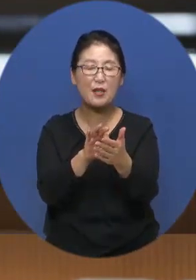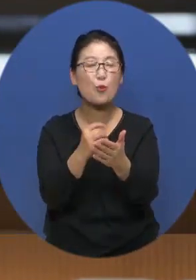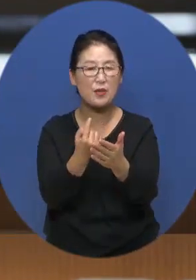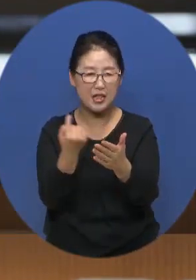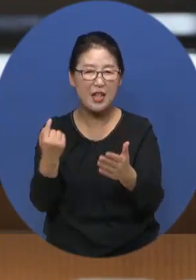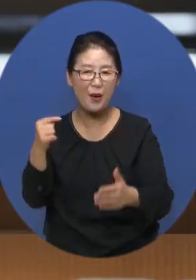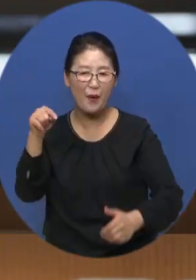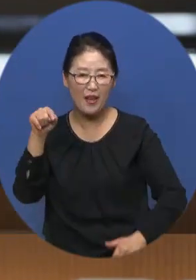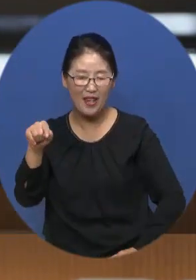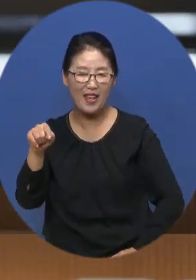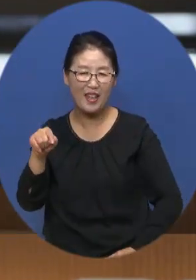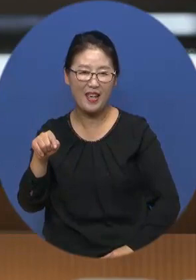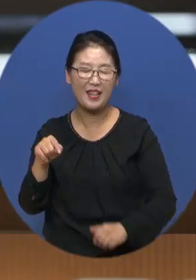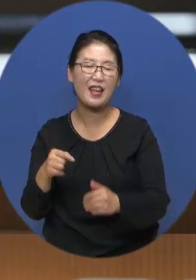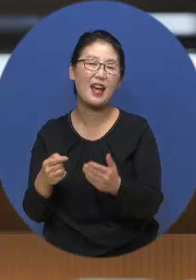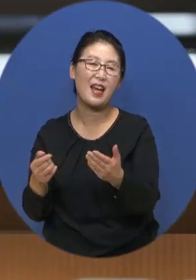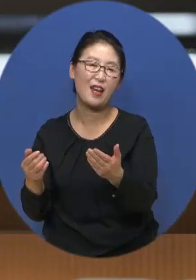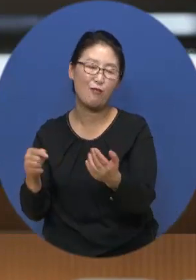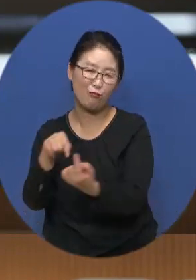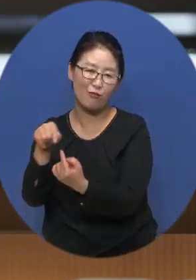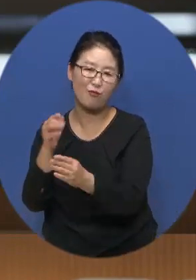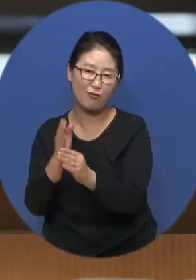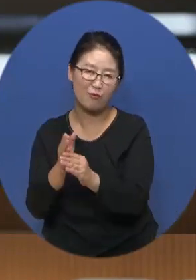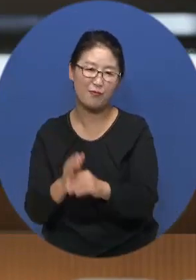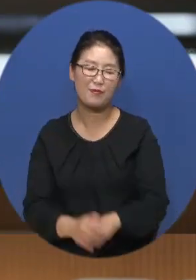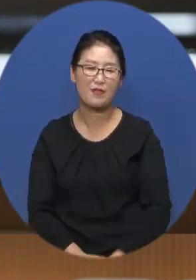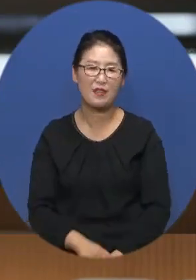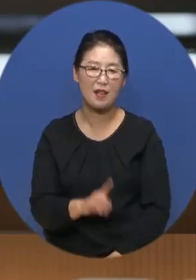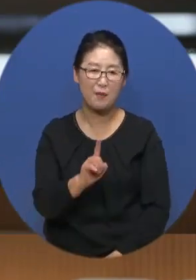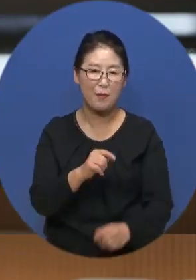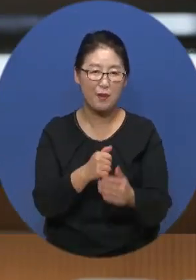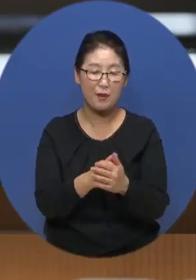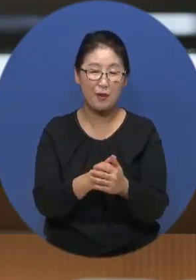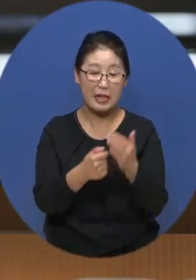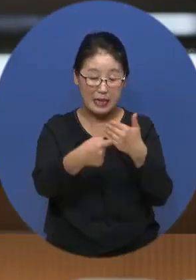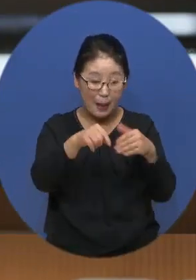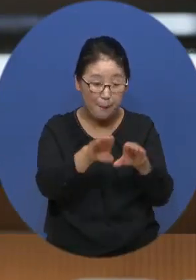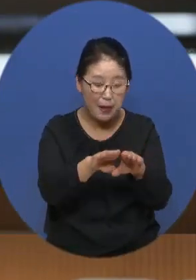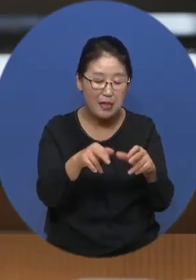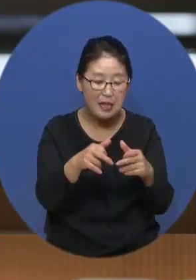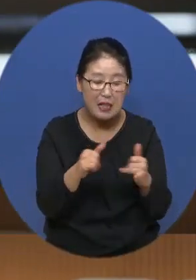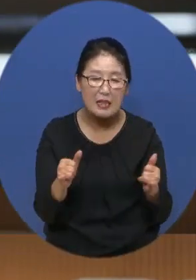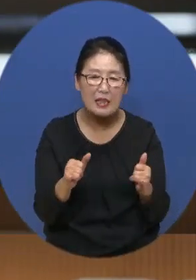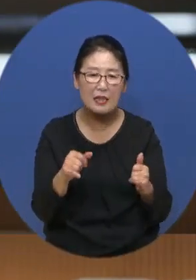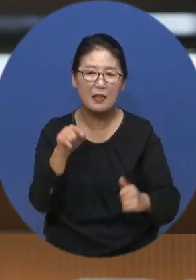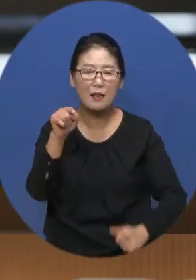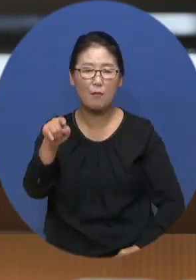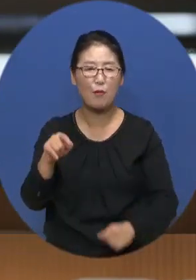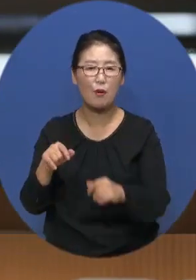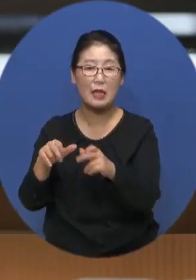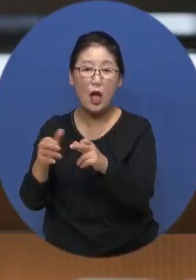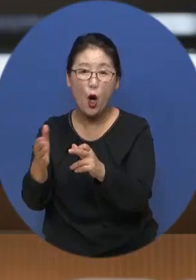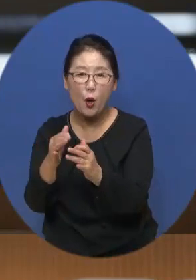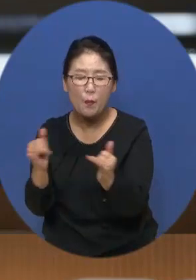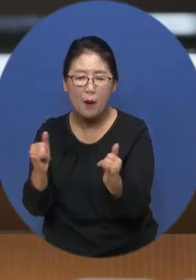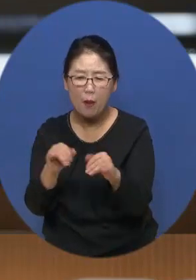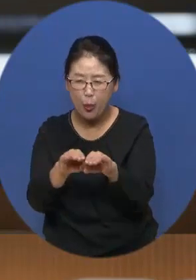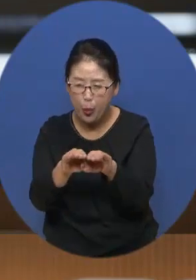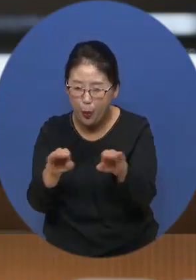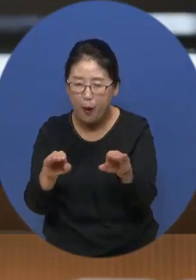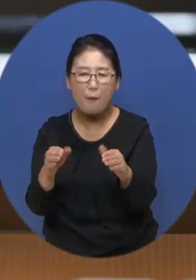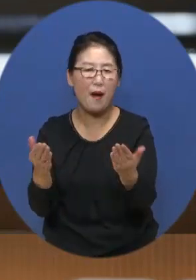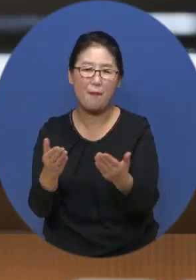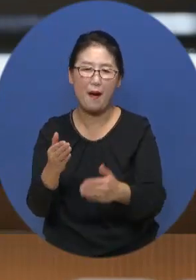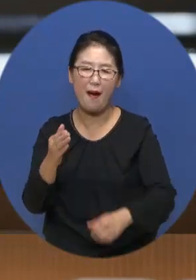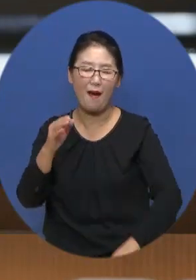장애인들이 비장애인들만큼의 근무를 할 수 없기 때문에 저희가 적용 제외를 받는 건데, 사실 그런